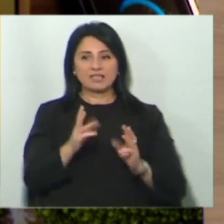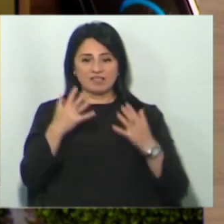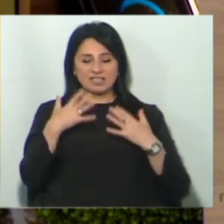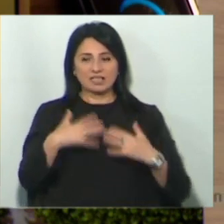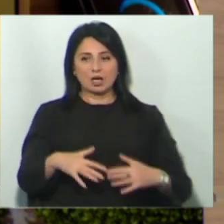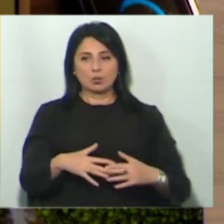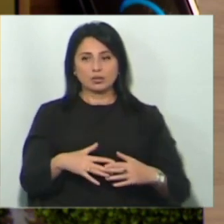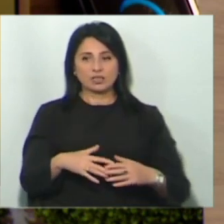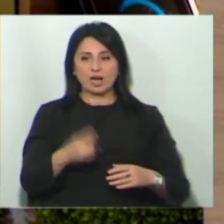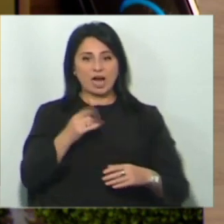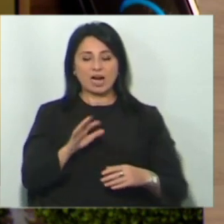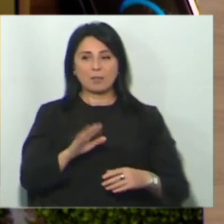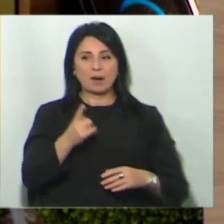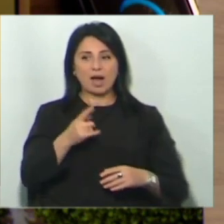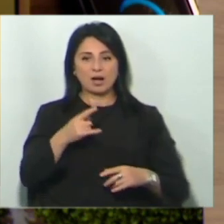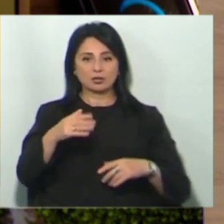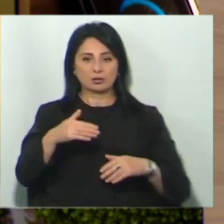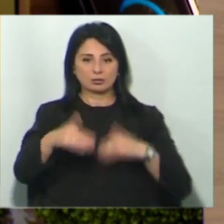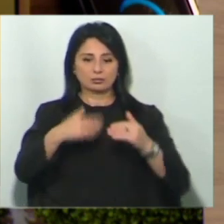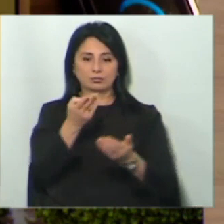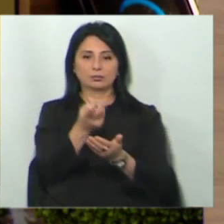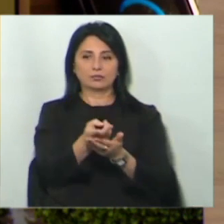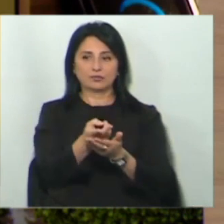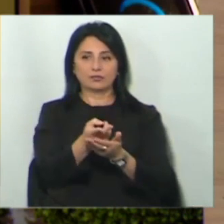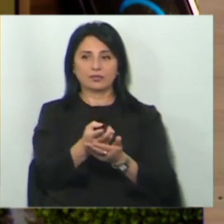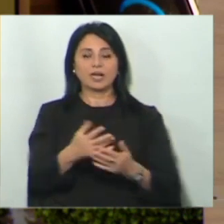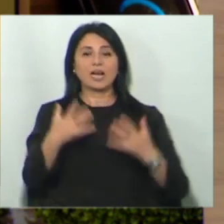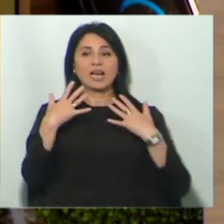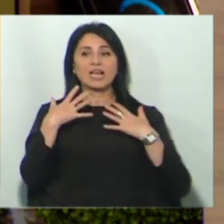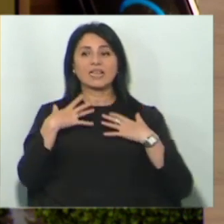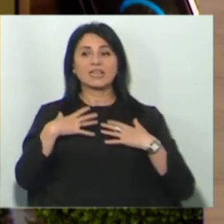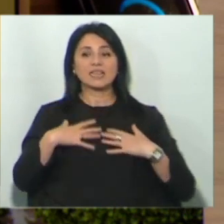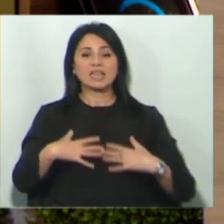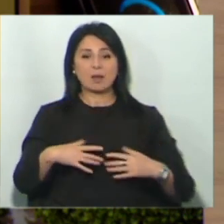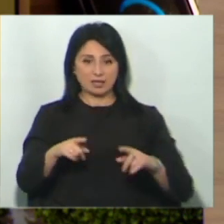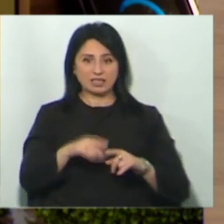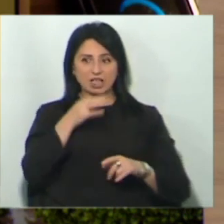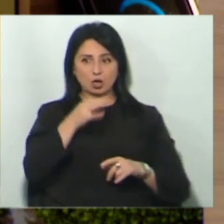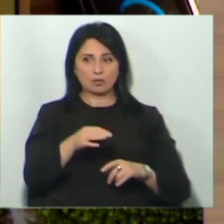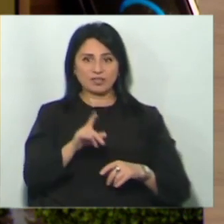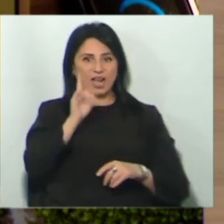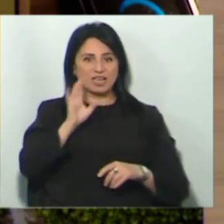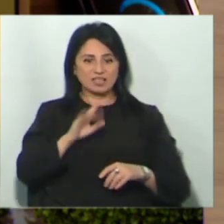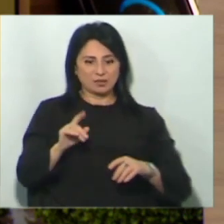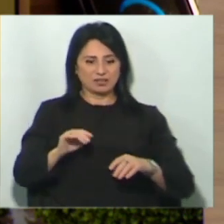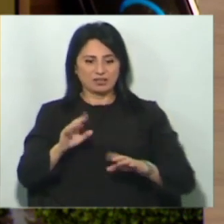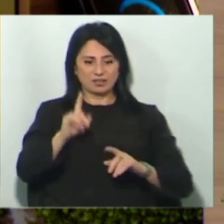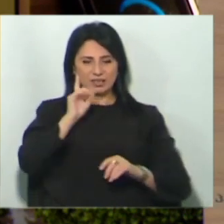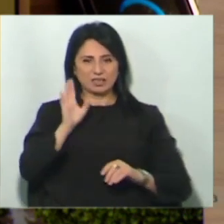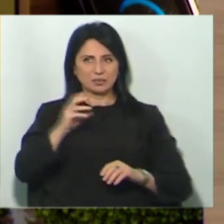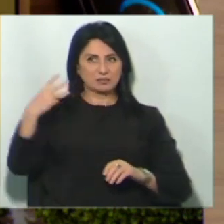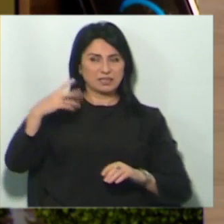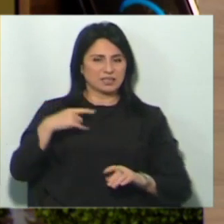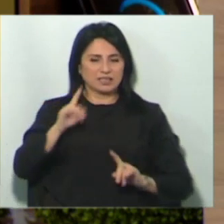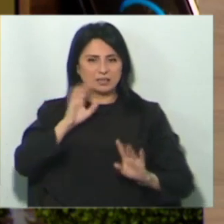სხეულით, არამარტო ვთქვათ პლაჟზე და მზის გულზე, ტანსაცვლითად კი ჩვენი ორგანიზმი გვეუბნება, რომ აი არ სიამოვნებს მას დამატებითი